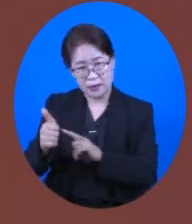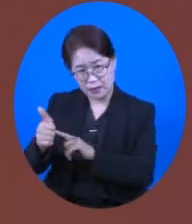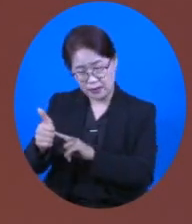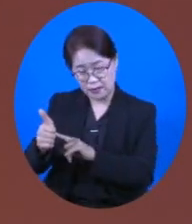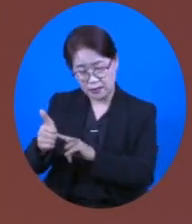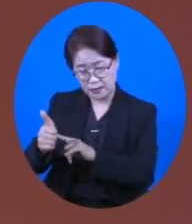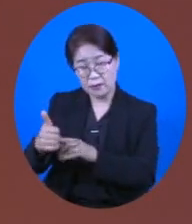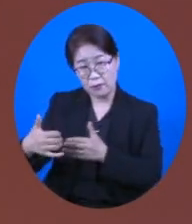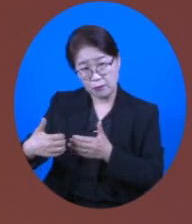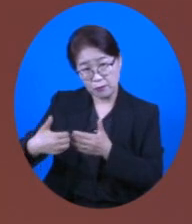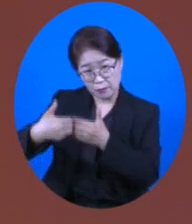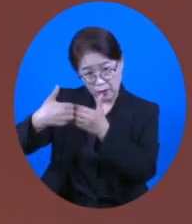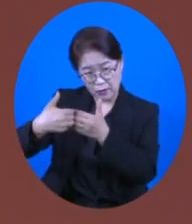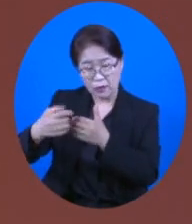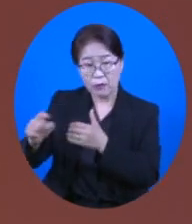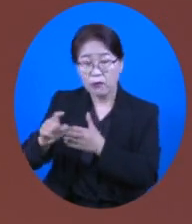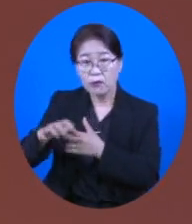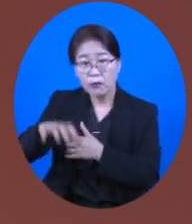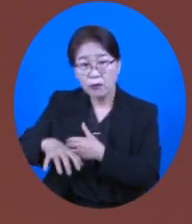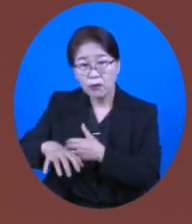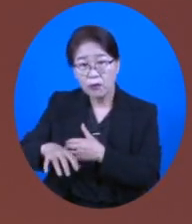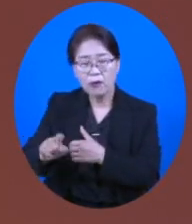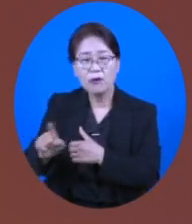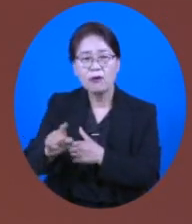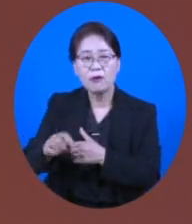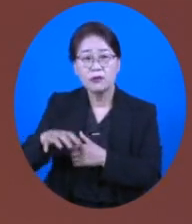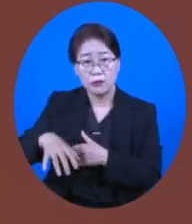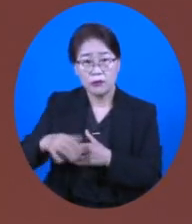대적하는데요, 어디에서 대적을 하죠?